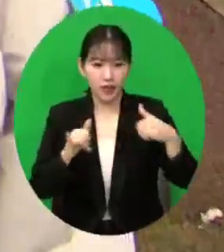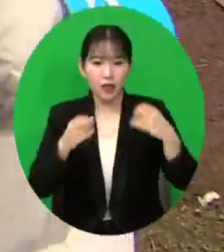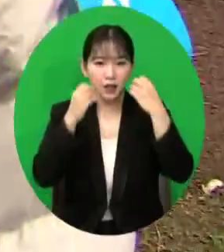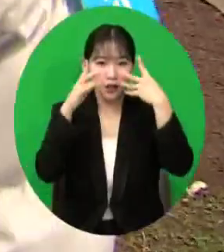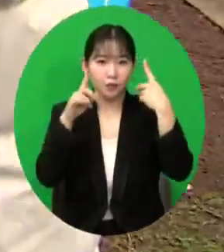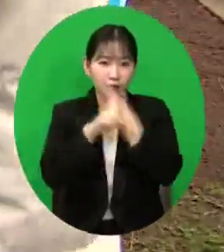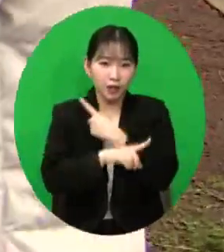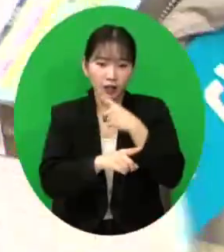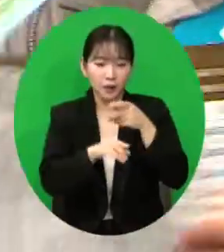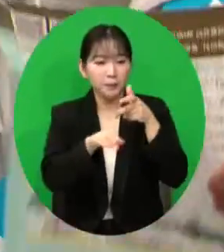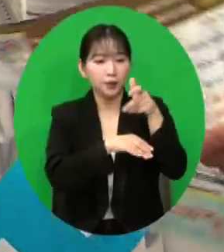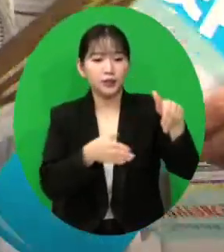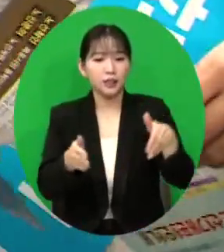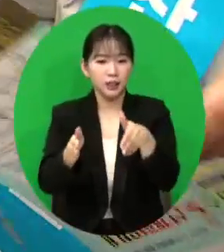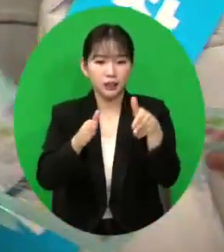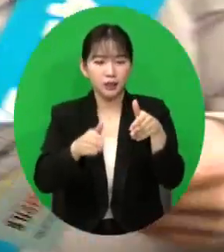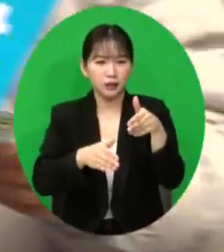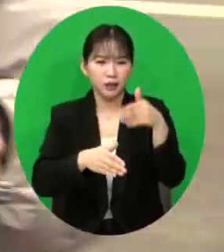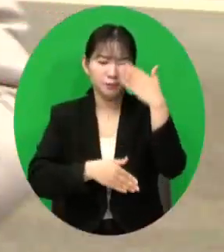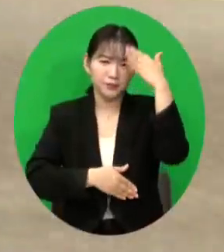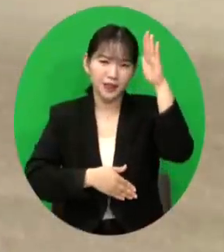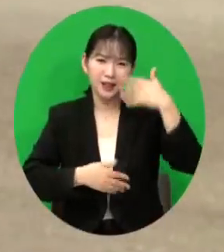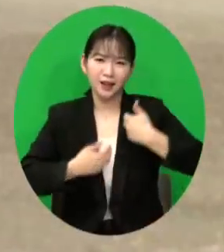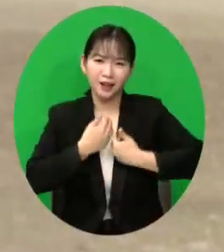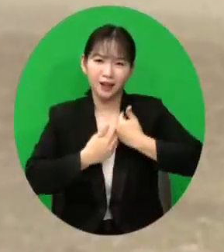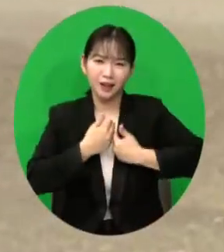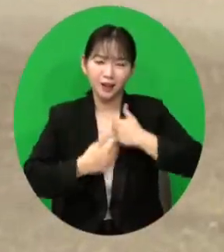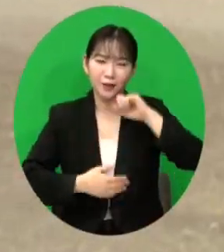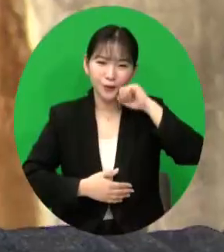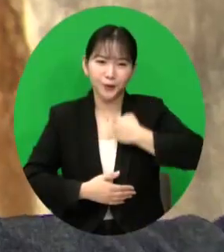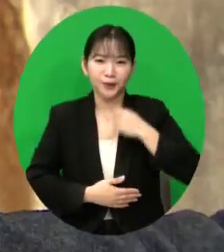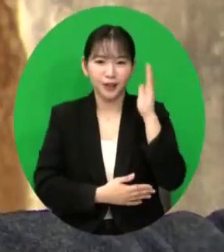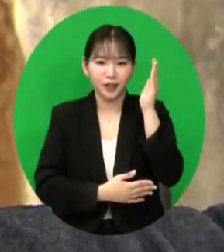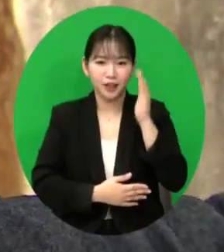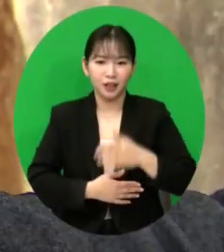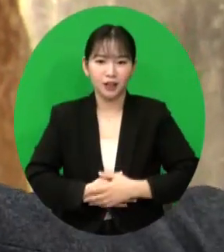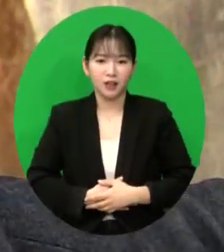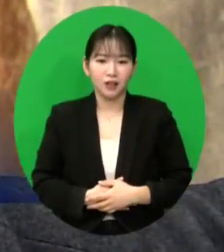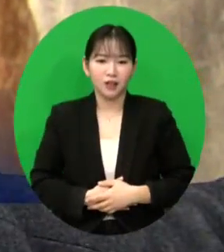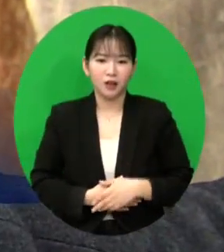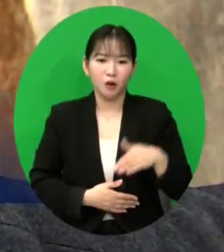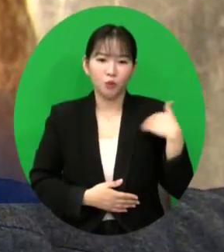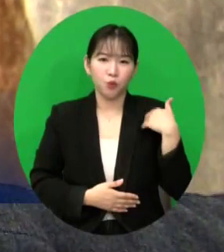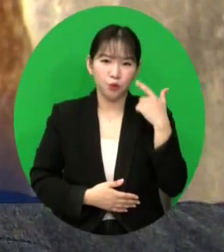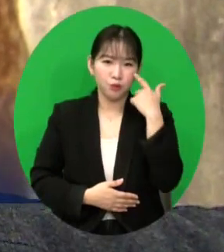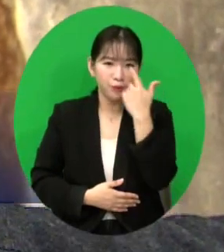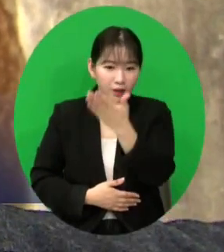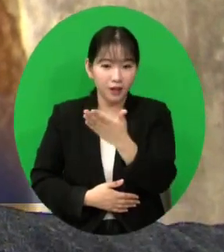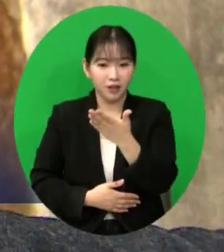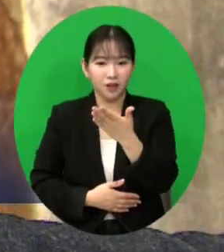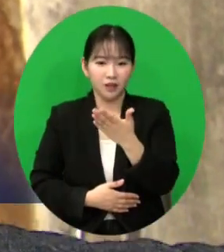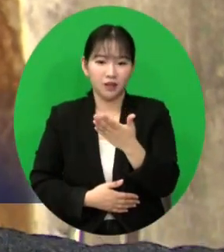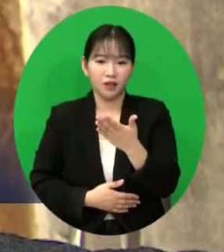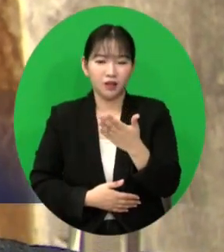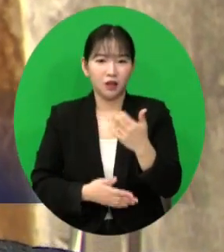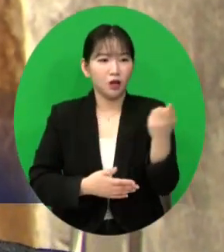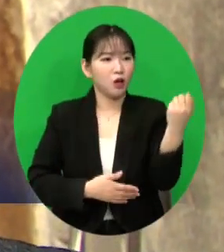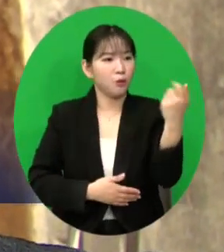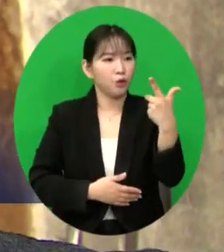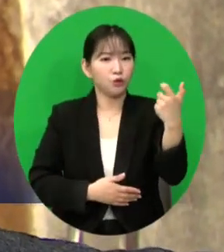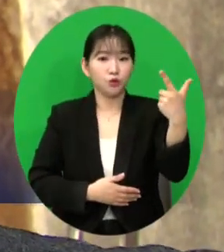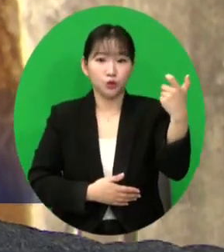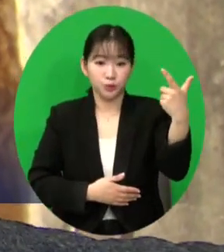새롭게 개편된 버스 노선이 낯설다며 어려움을 토로합니다. 몰라서 물어보니까